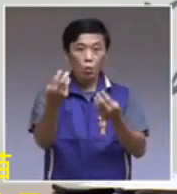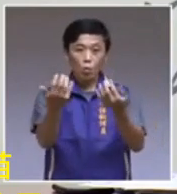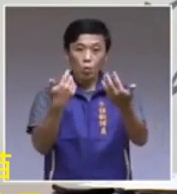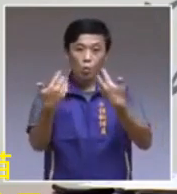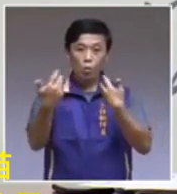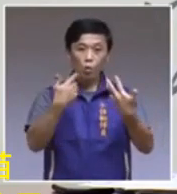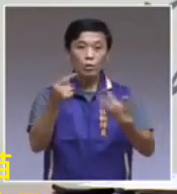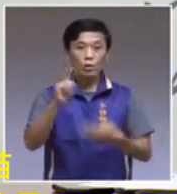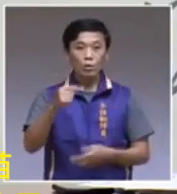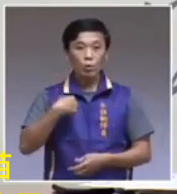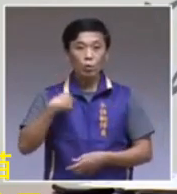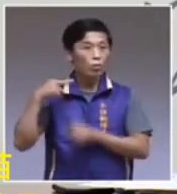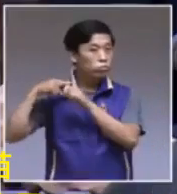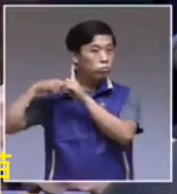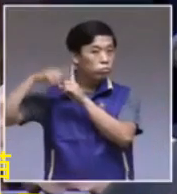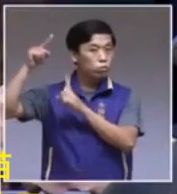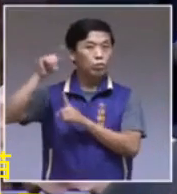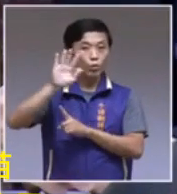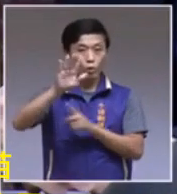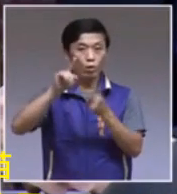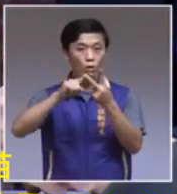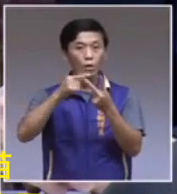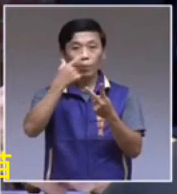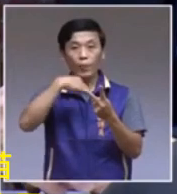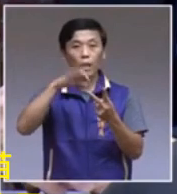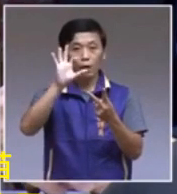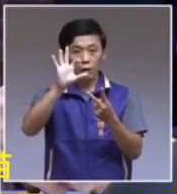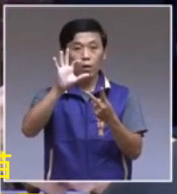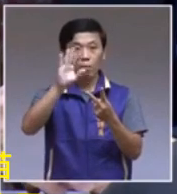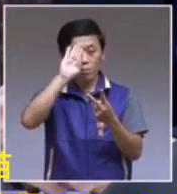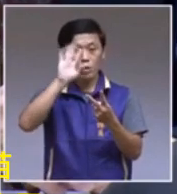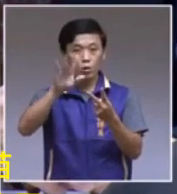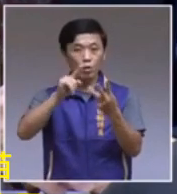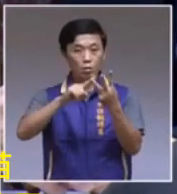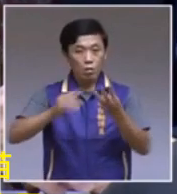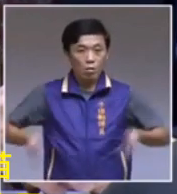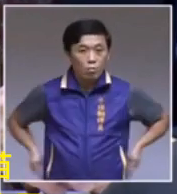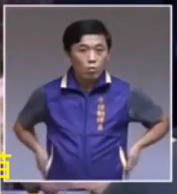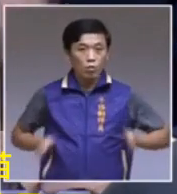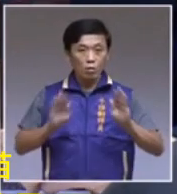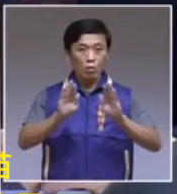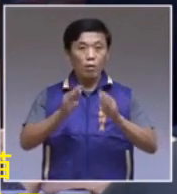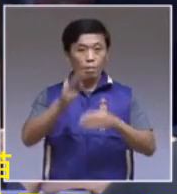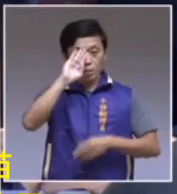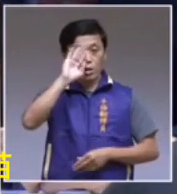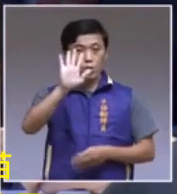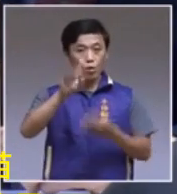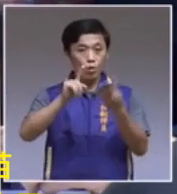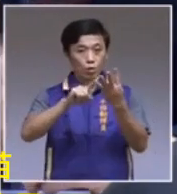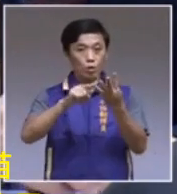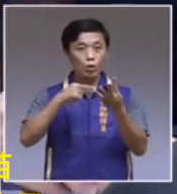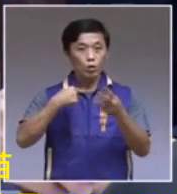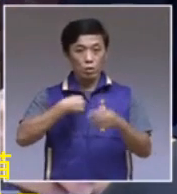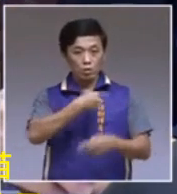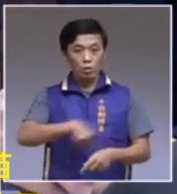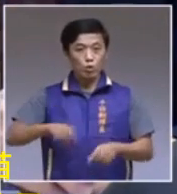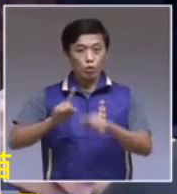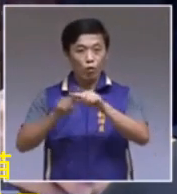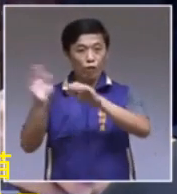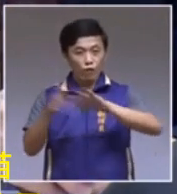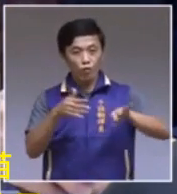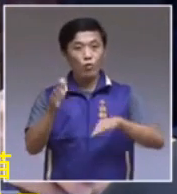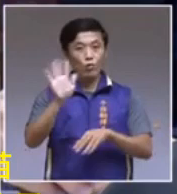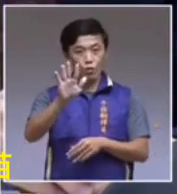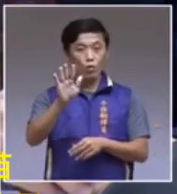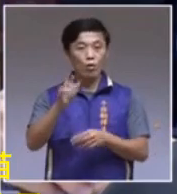哎，我有高血压，有糖尿病，有肾脏病，啊，我有中风过，那或者是我